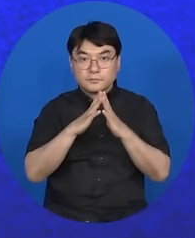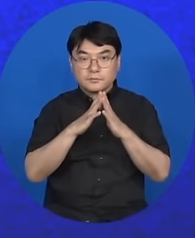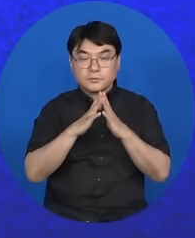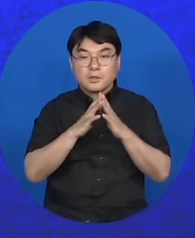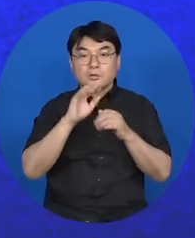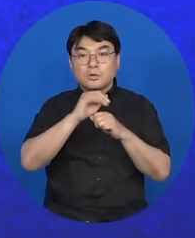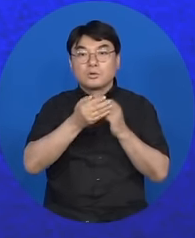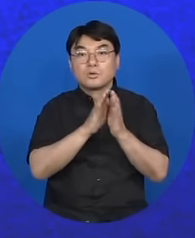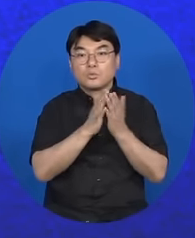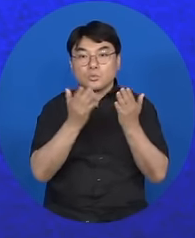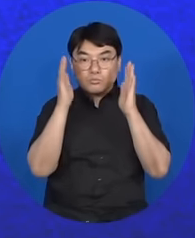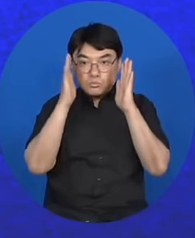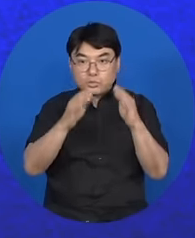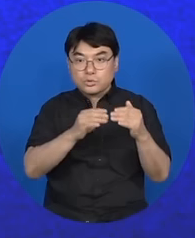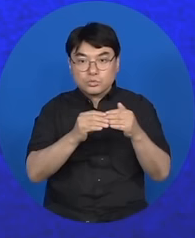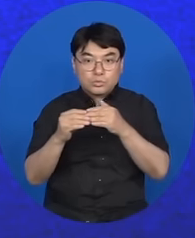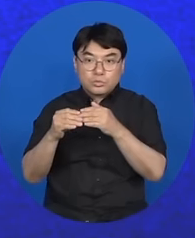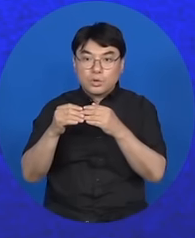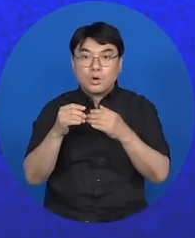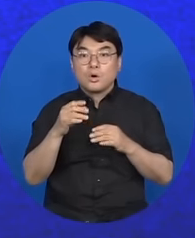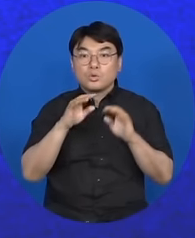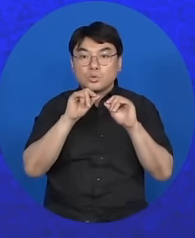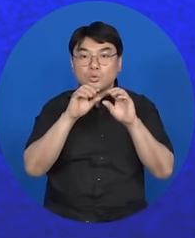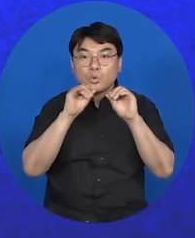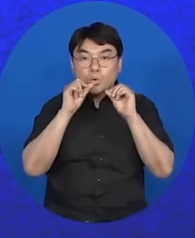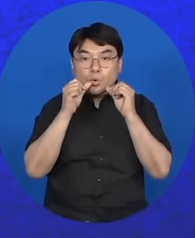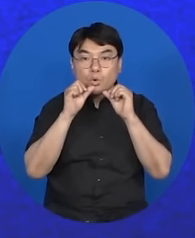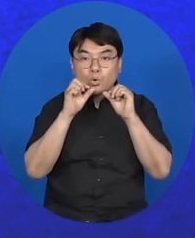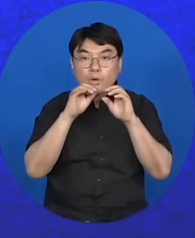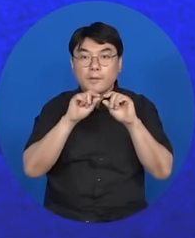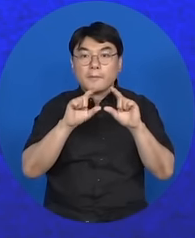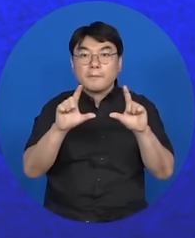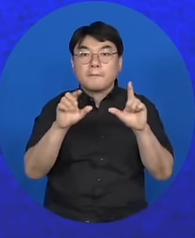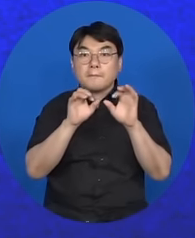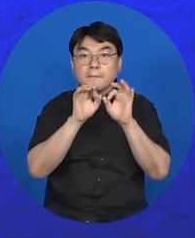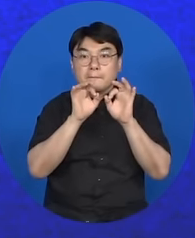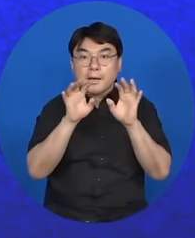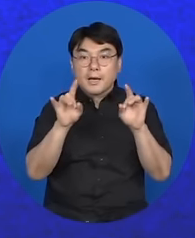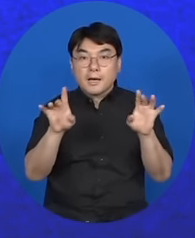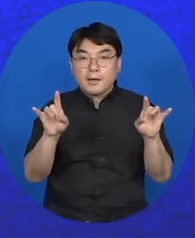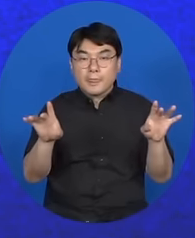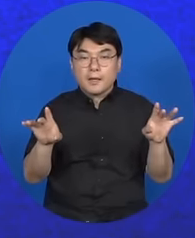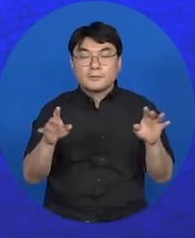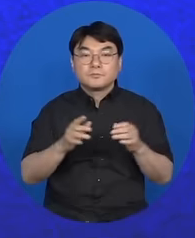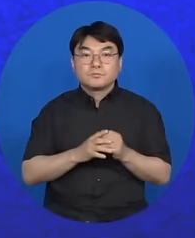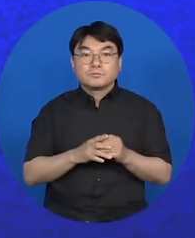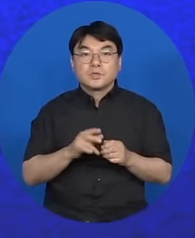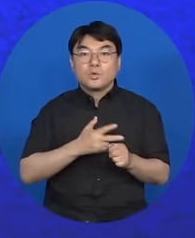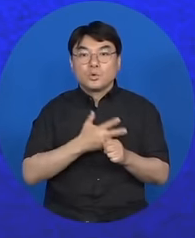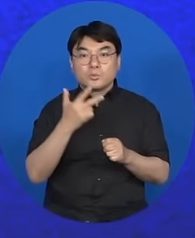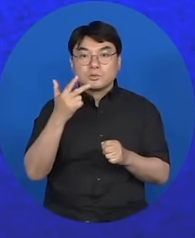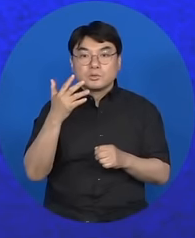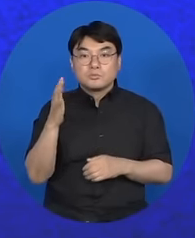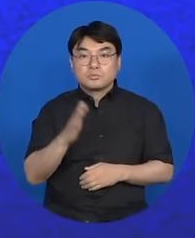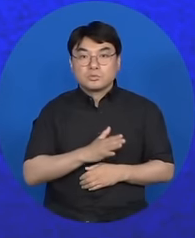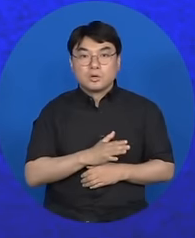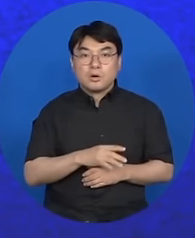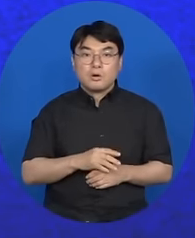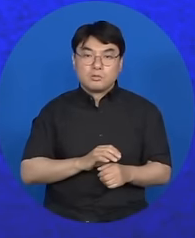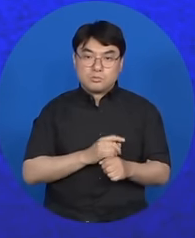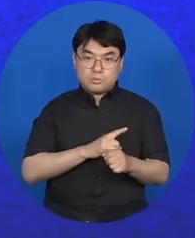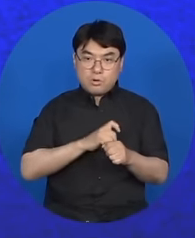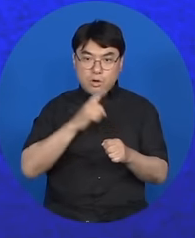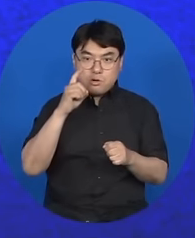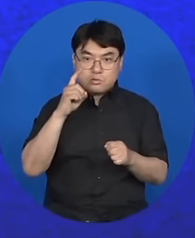인도하기 시작했습니다. 토요일마다 시작했는데 6시에 모여서 1시간 식사를 하며 7시부터 10시 반에서